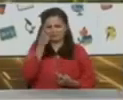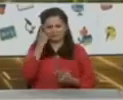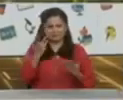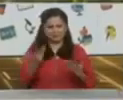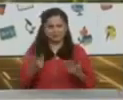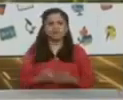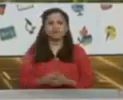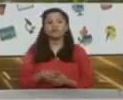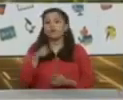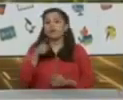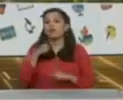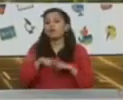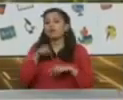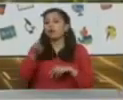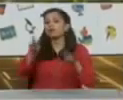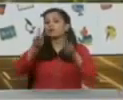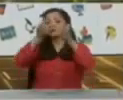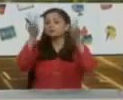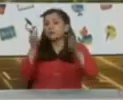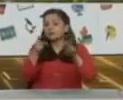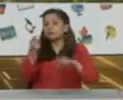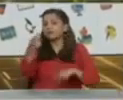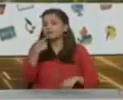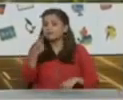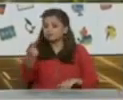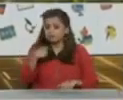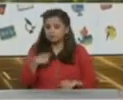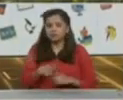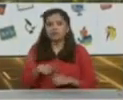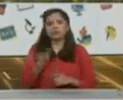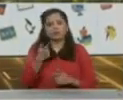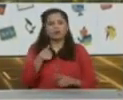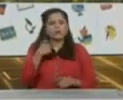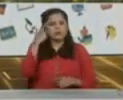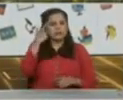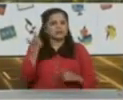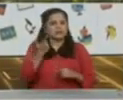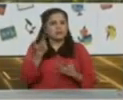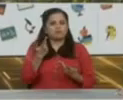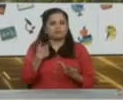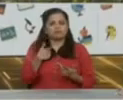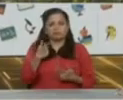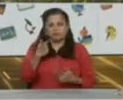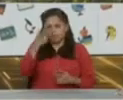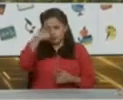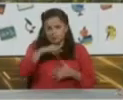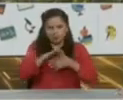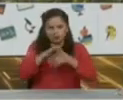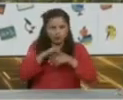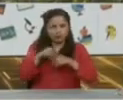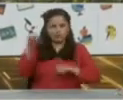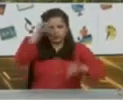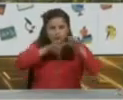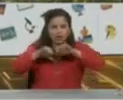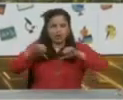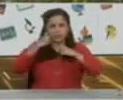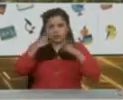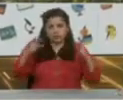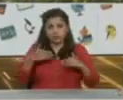अगर इस मुद्दे पर हम मनोवैज्ञानिक तरीके से आगे बढ़े तो